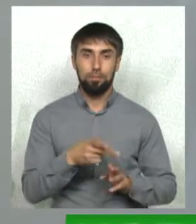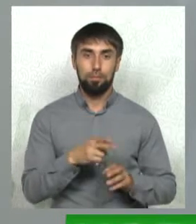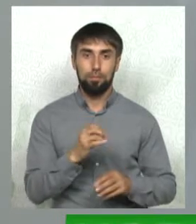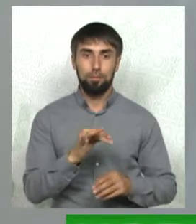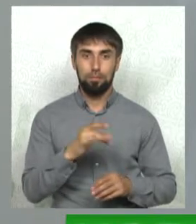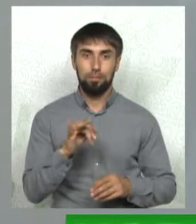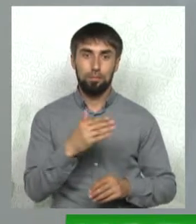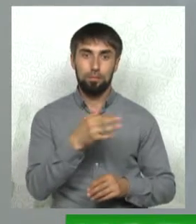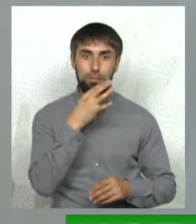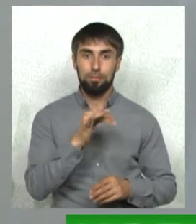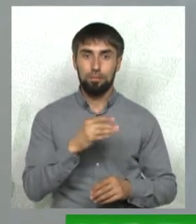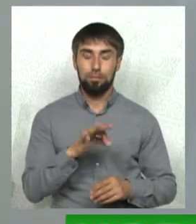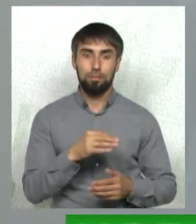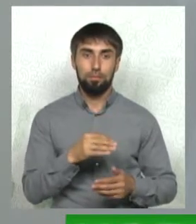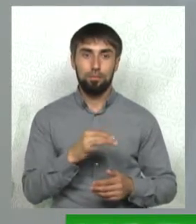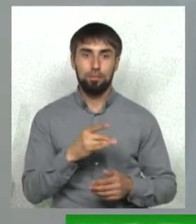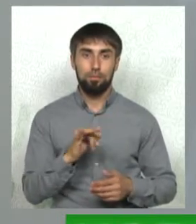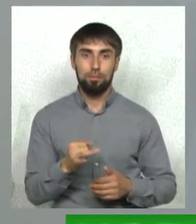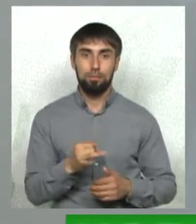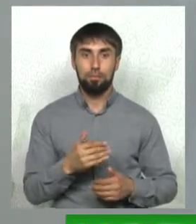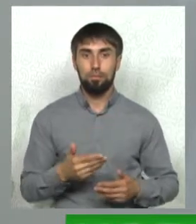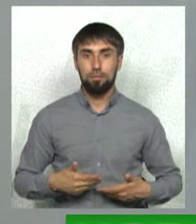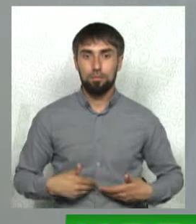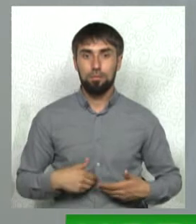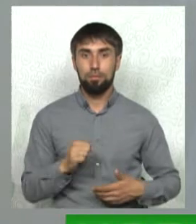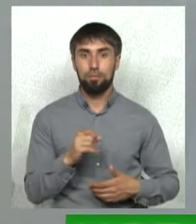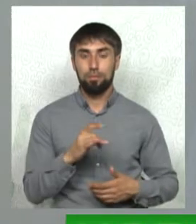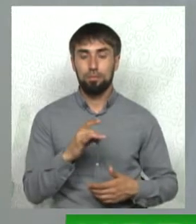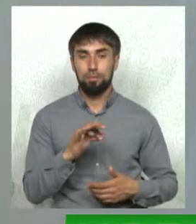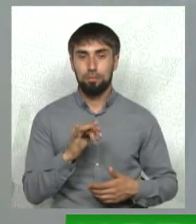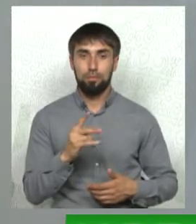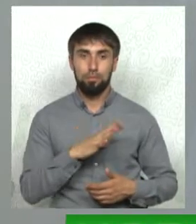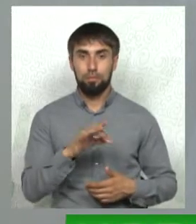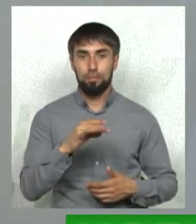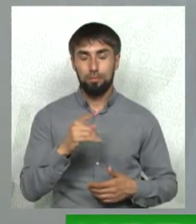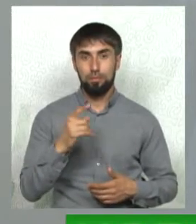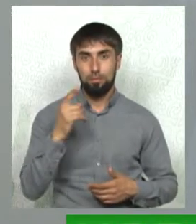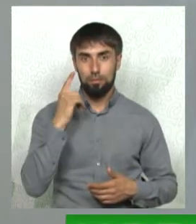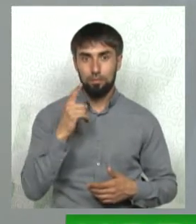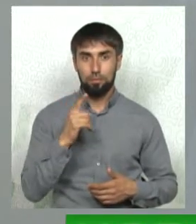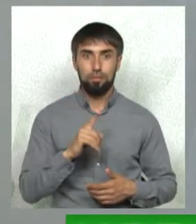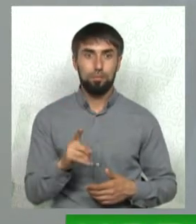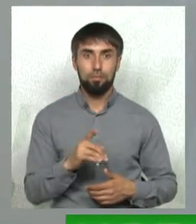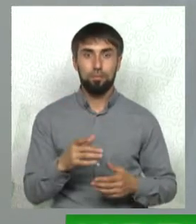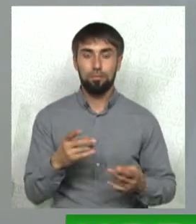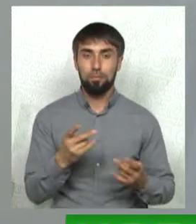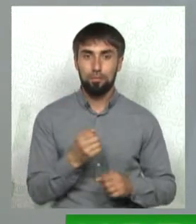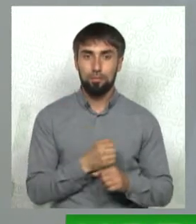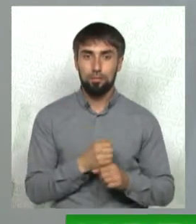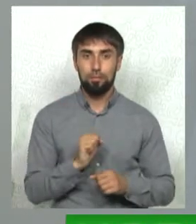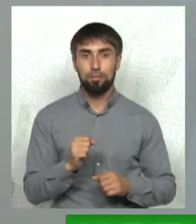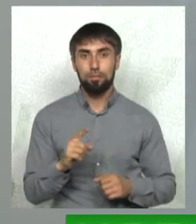их нравственные, духовные ценности и жизненные ориентиры. Чтобы они задумались, что стоит